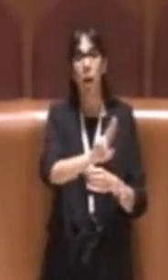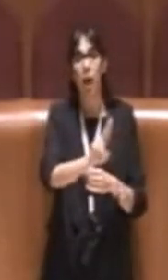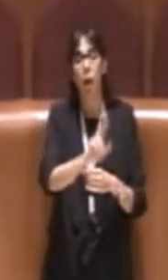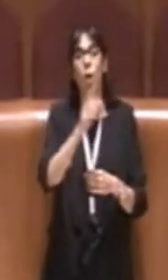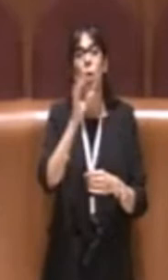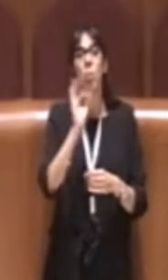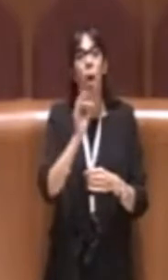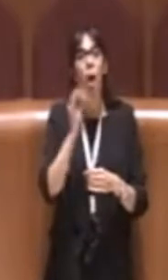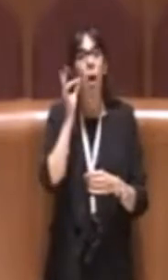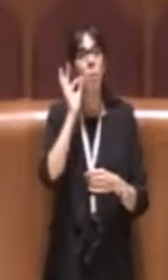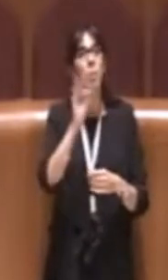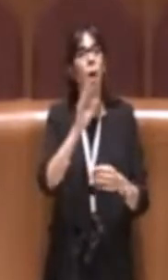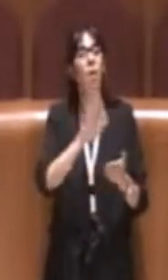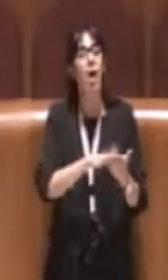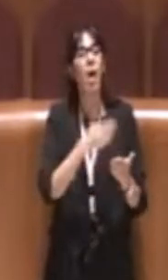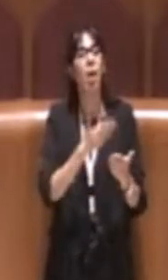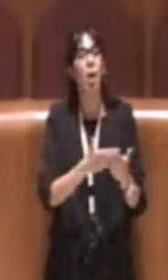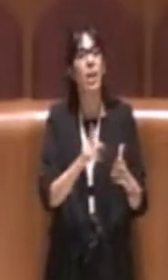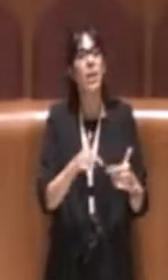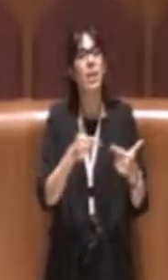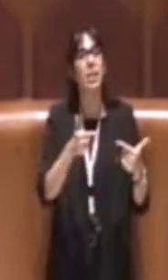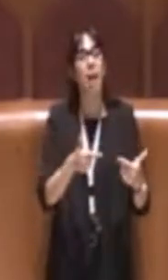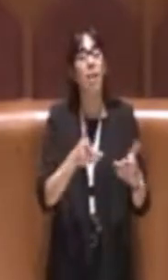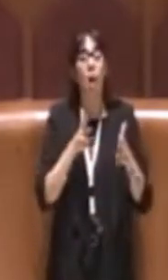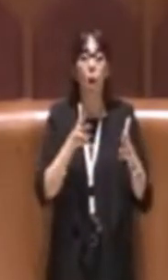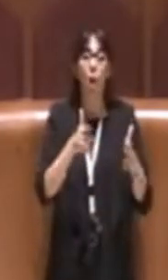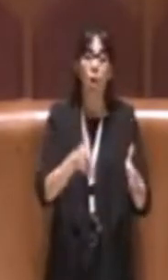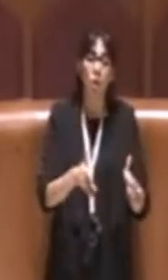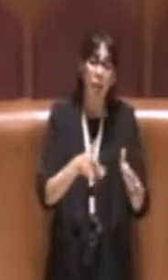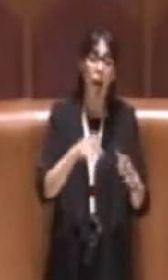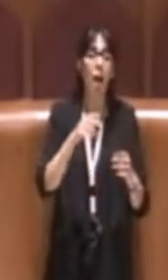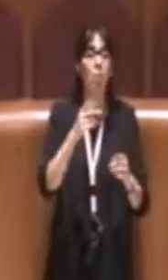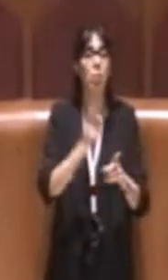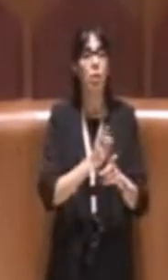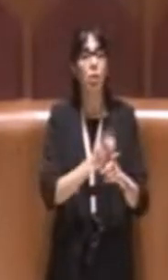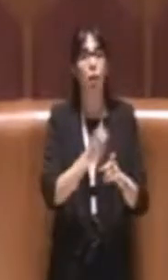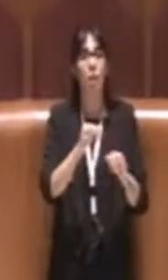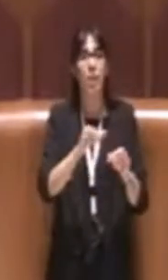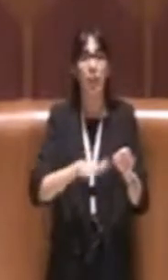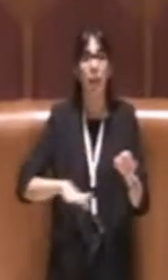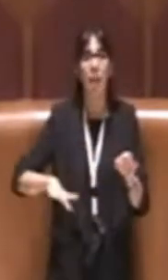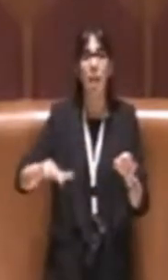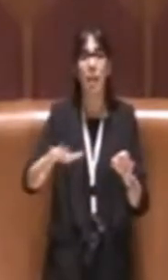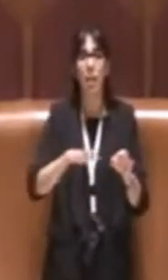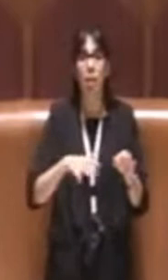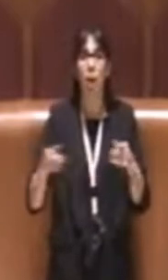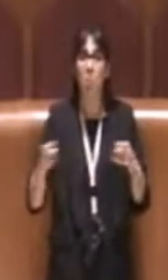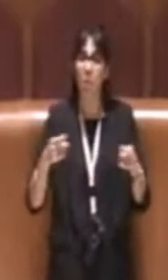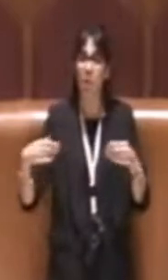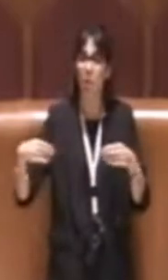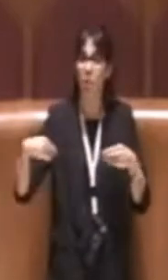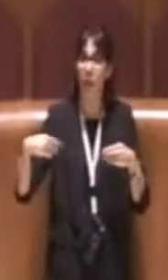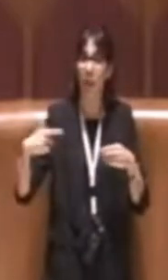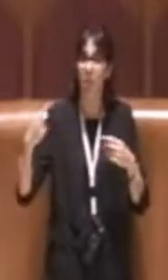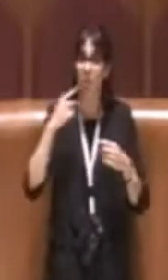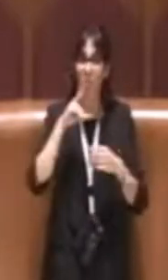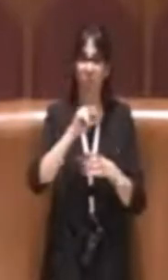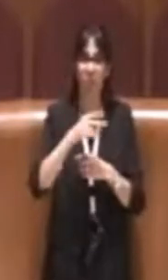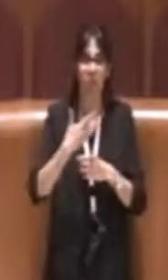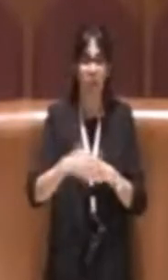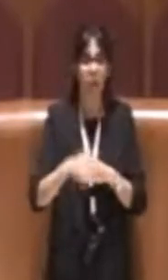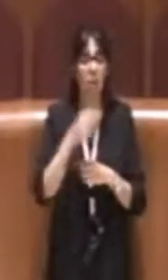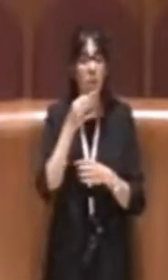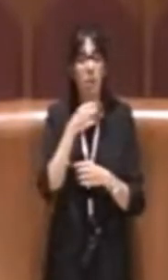e i fabbisogni del territorio espressi nel corso di quella partecipazione. Quindi ci sembrava opportuno,